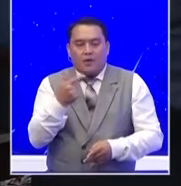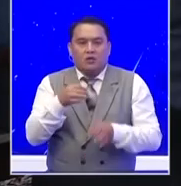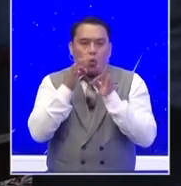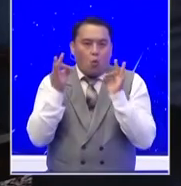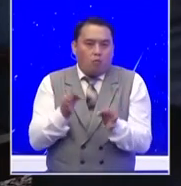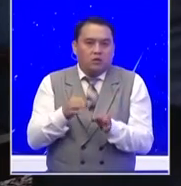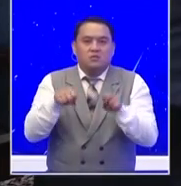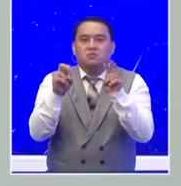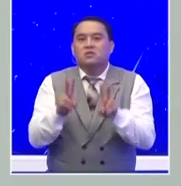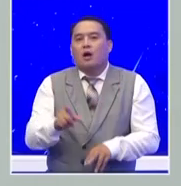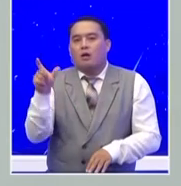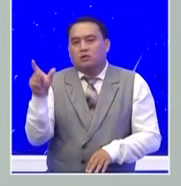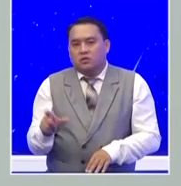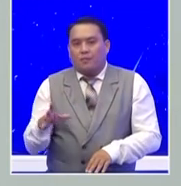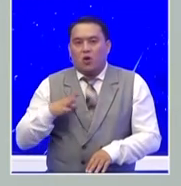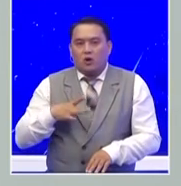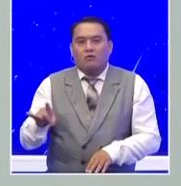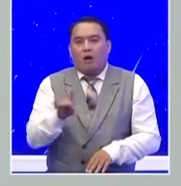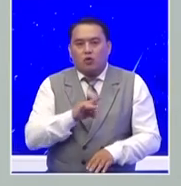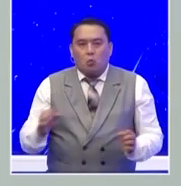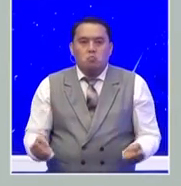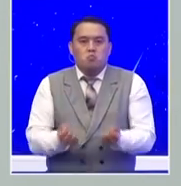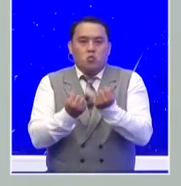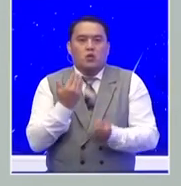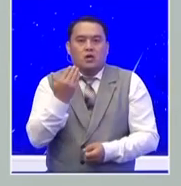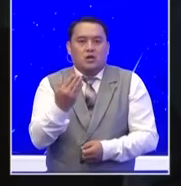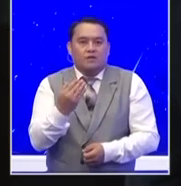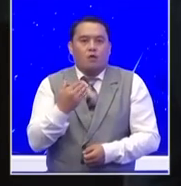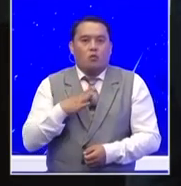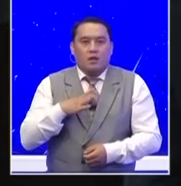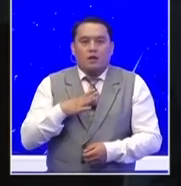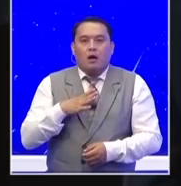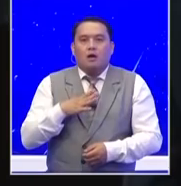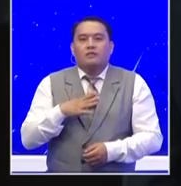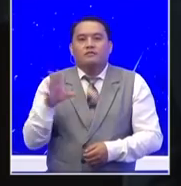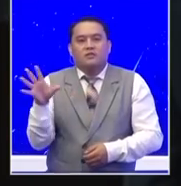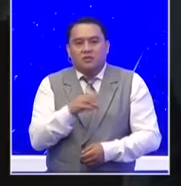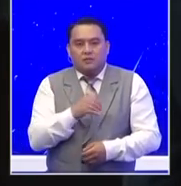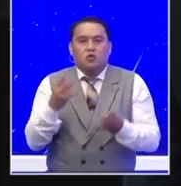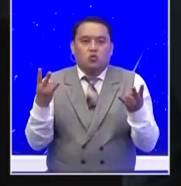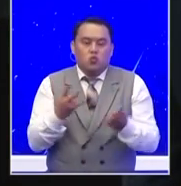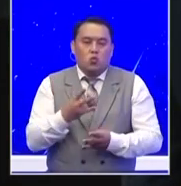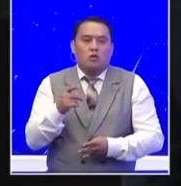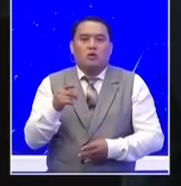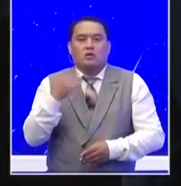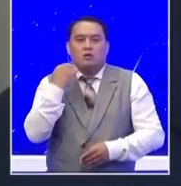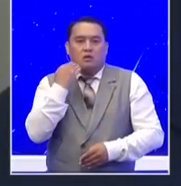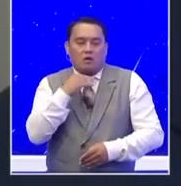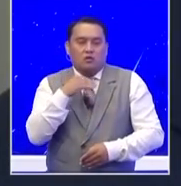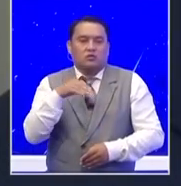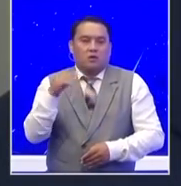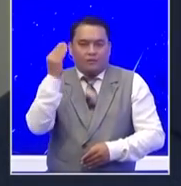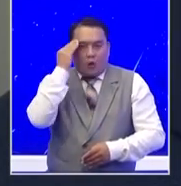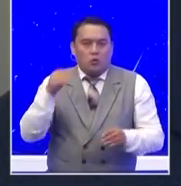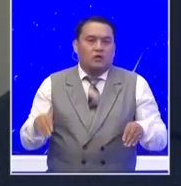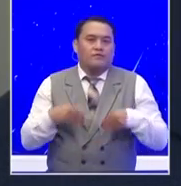чутким. По мнению депутатов районного маслихата, поддержавших кандидатуру Эрикешева, он обладает всеми необходимыми качествами. Новому